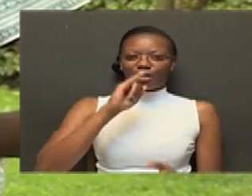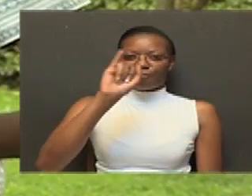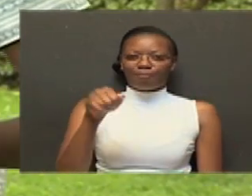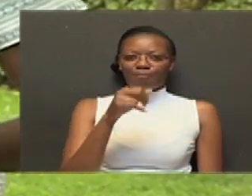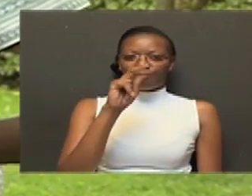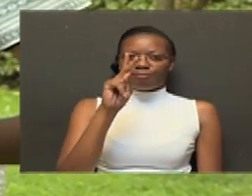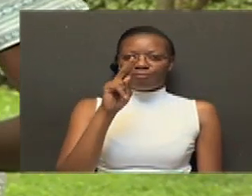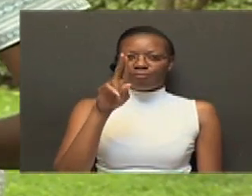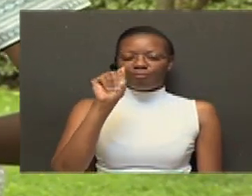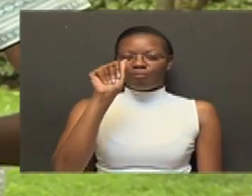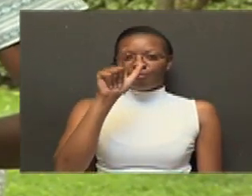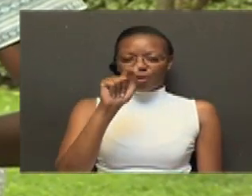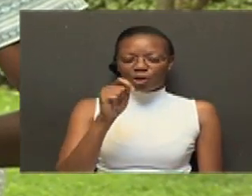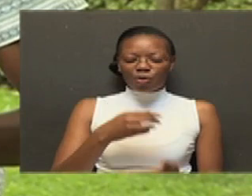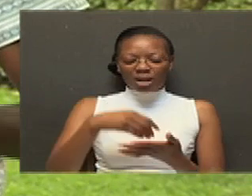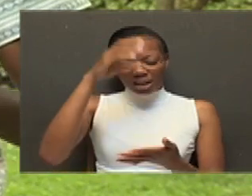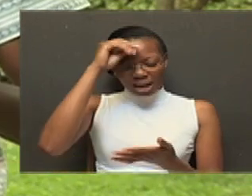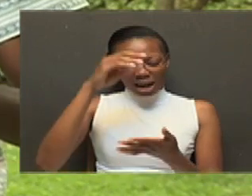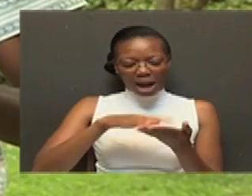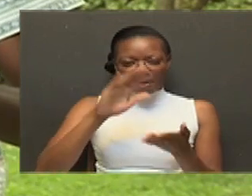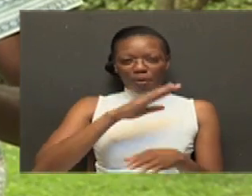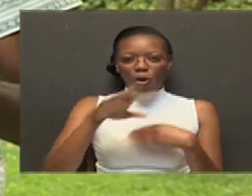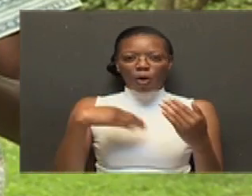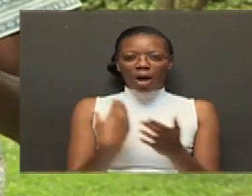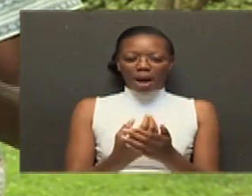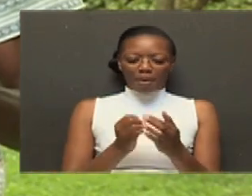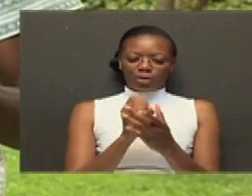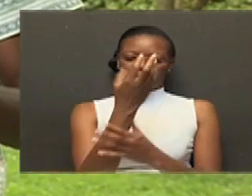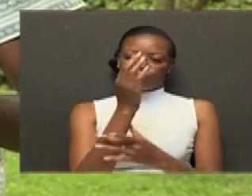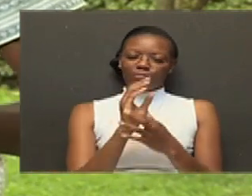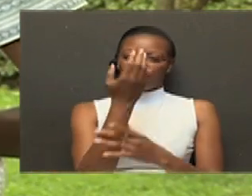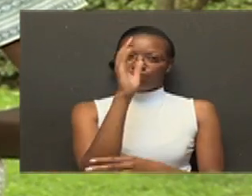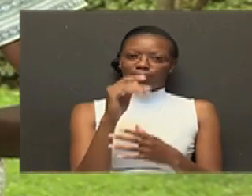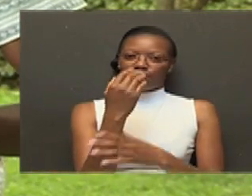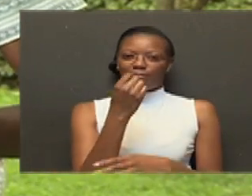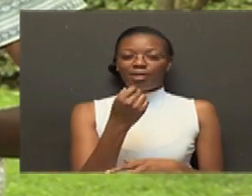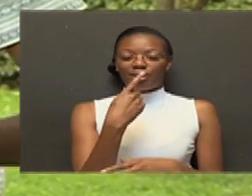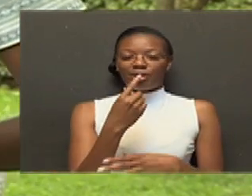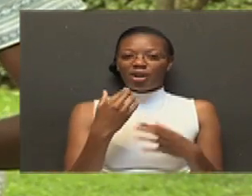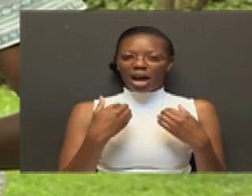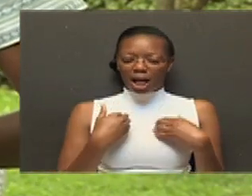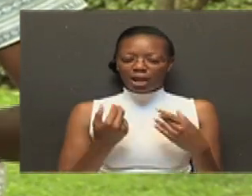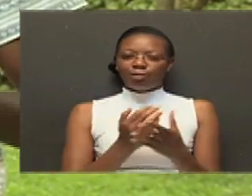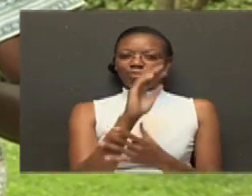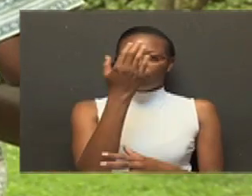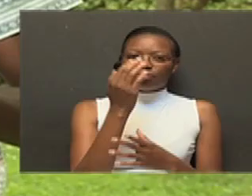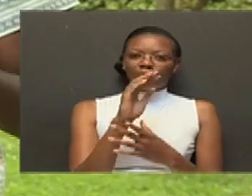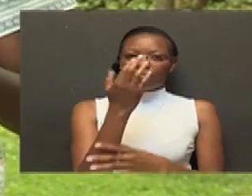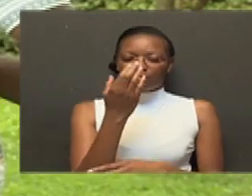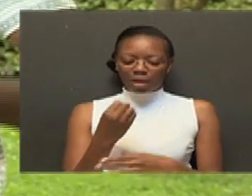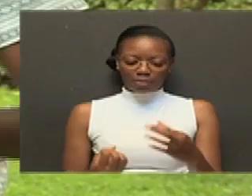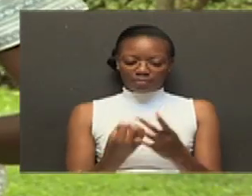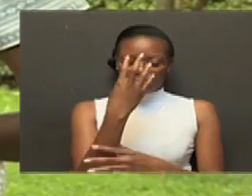katika chuo kikuu cha JKUAT. Lengo lao kubwa huwa ni kutafiti miti mbalimbali ili kupata dawa kutokana nayo. Miti